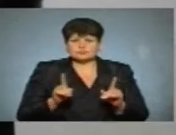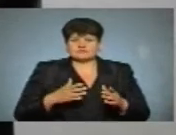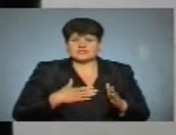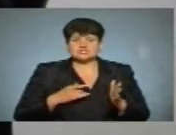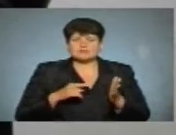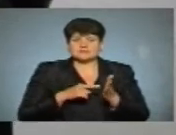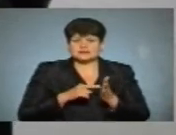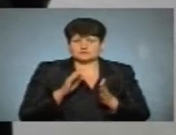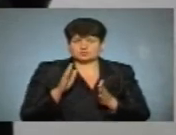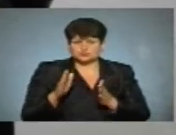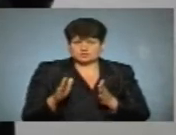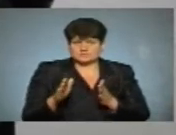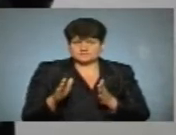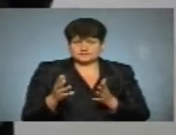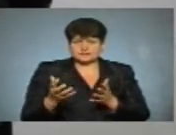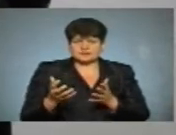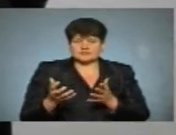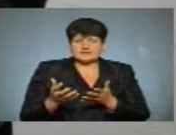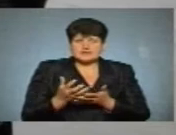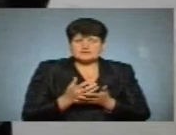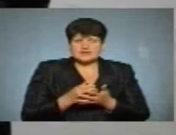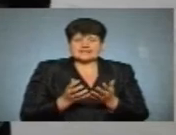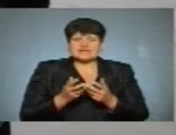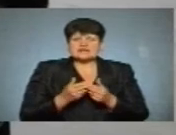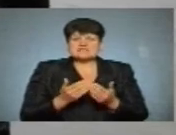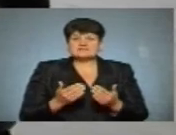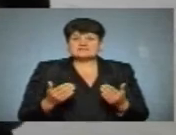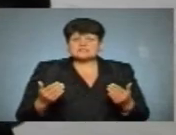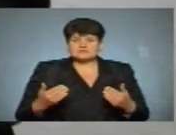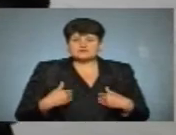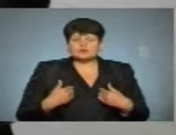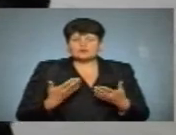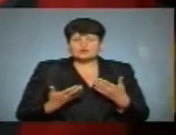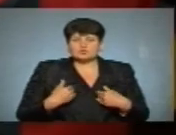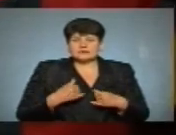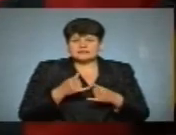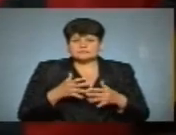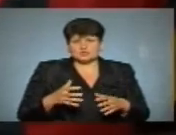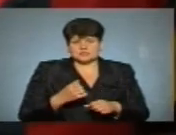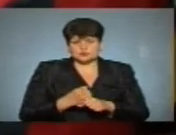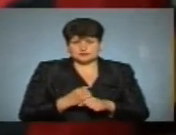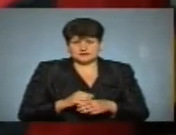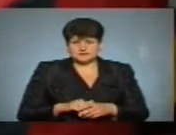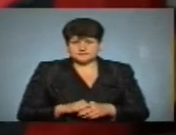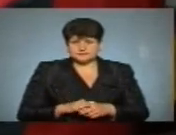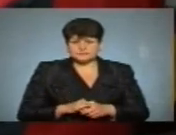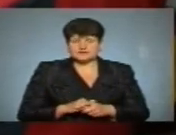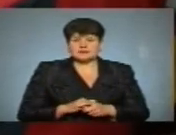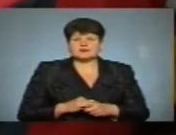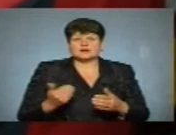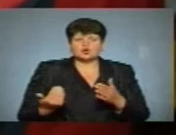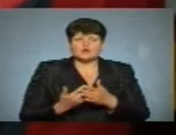буде набрати оцю кількість вистав, яку ми не змогли зробити. Для нового театрального